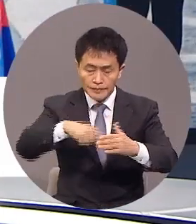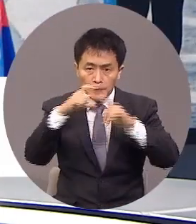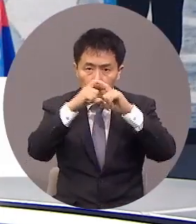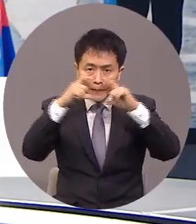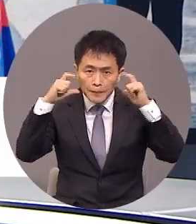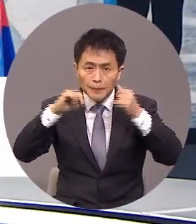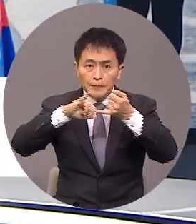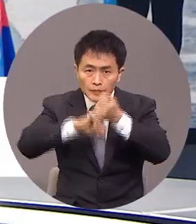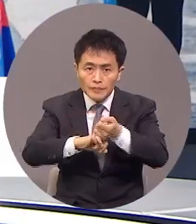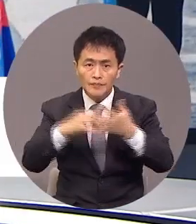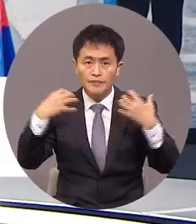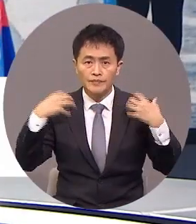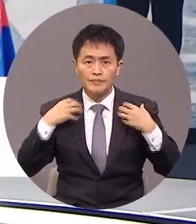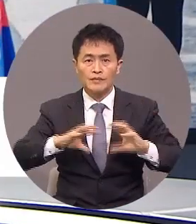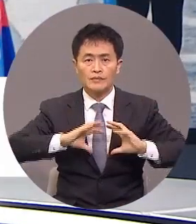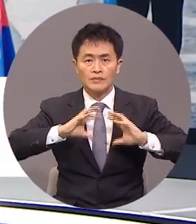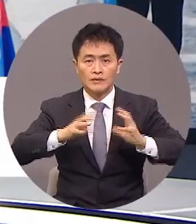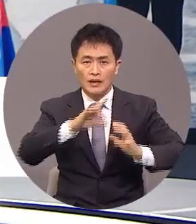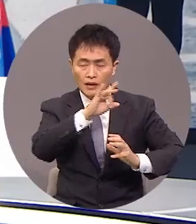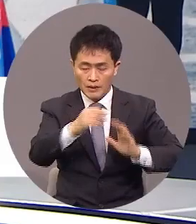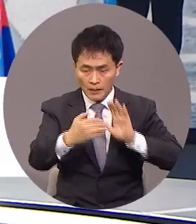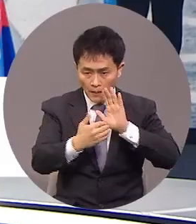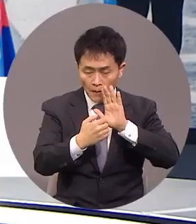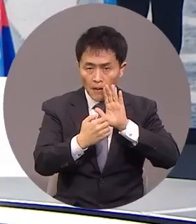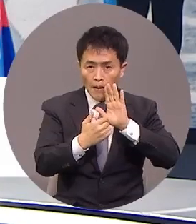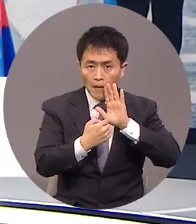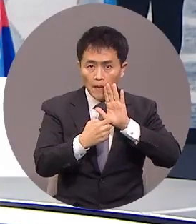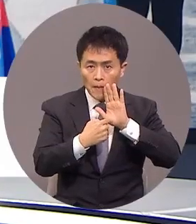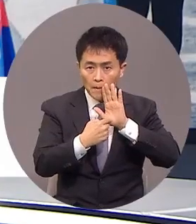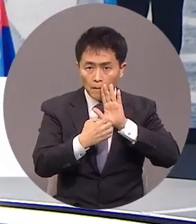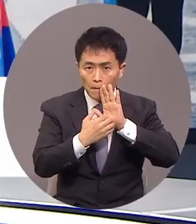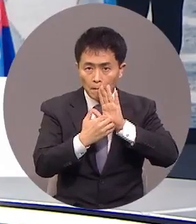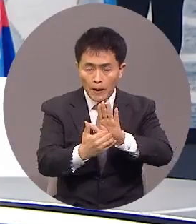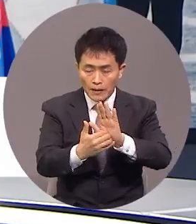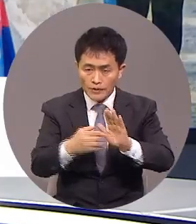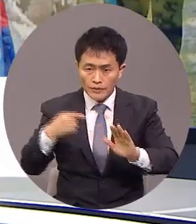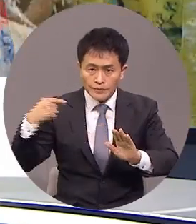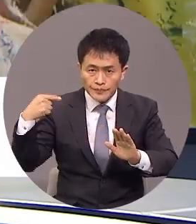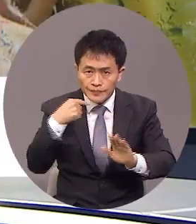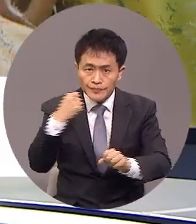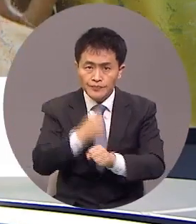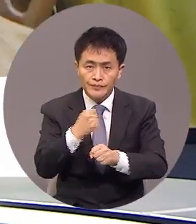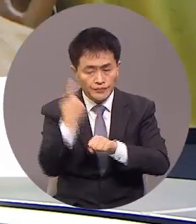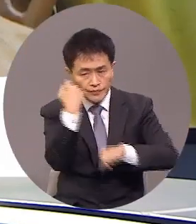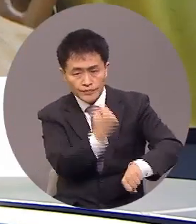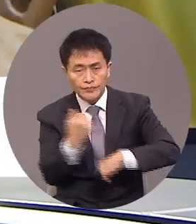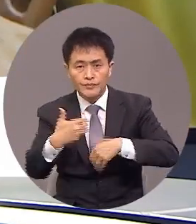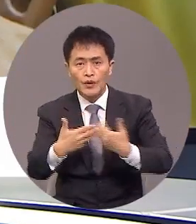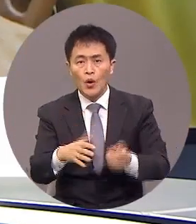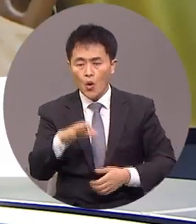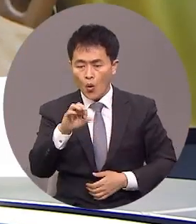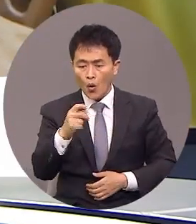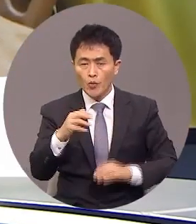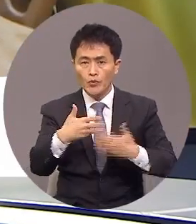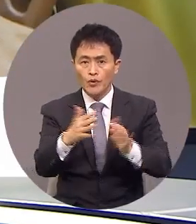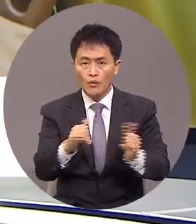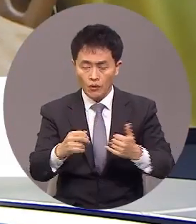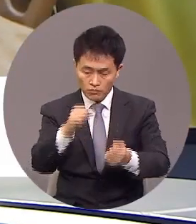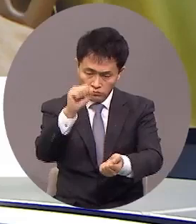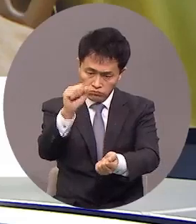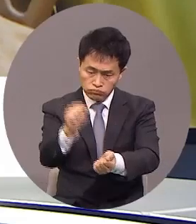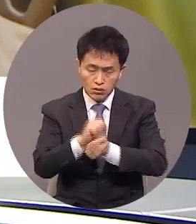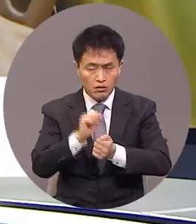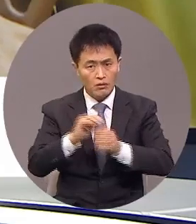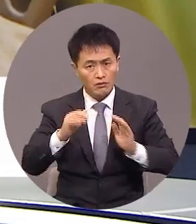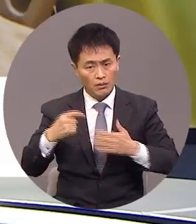착용을 의무화하는 등 세계 각국이 방역 조치를 강화하고 있는데요. 연구진들 사이에선 오미크론이 걸려도 증세가